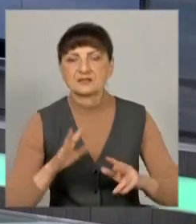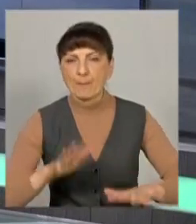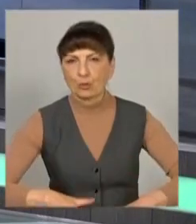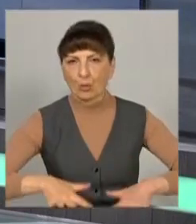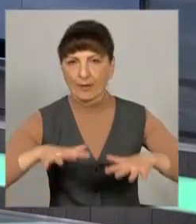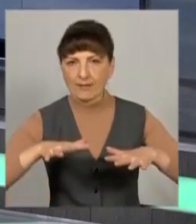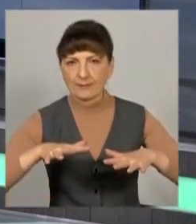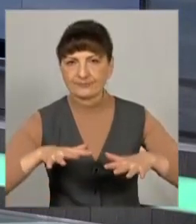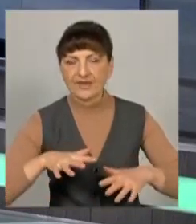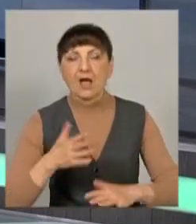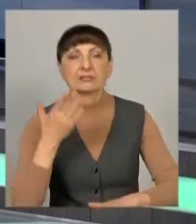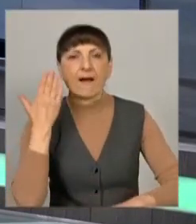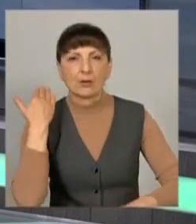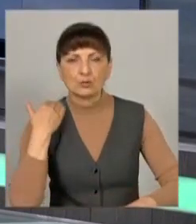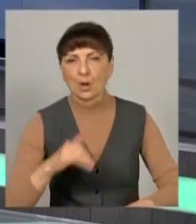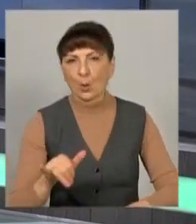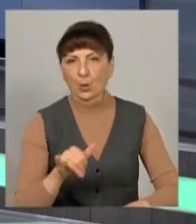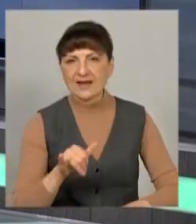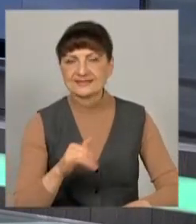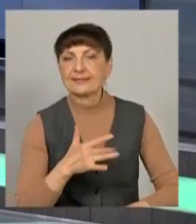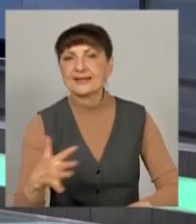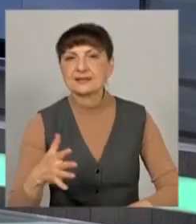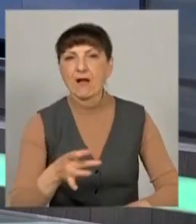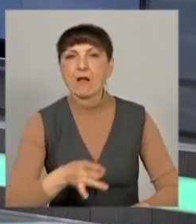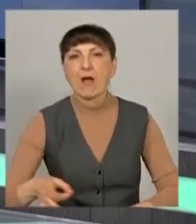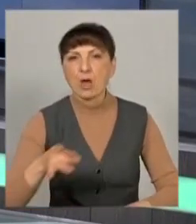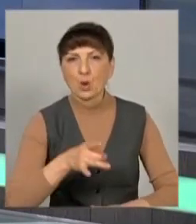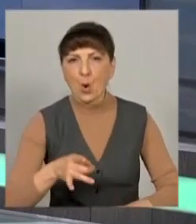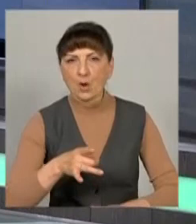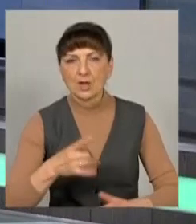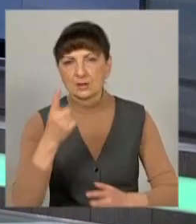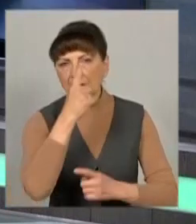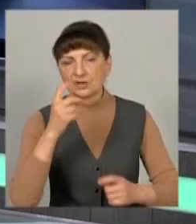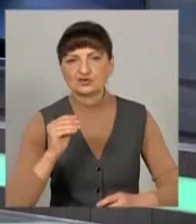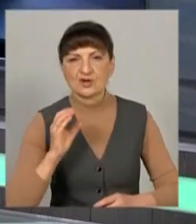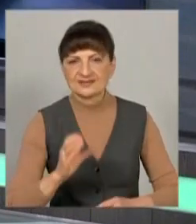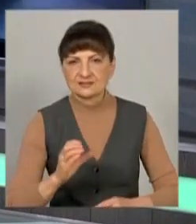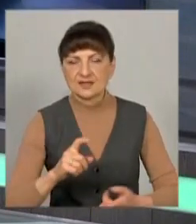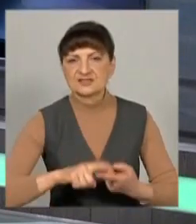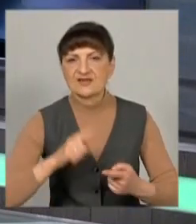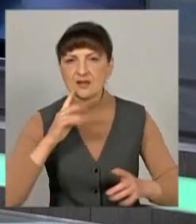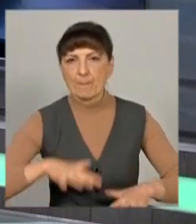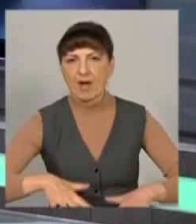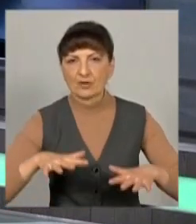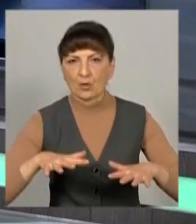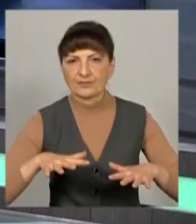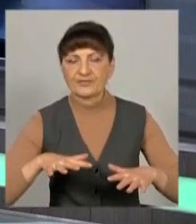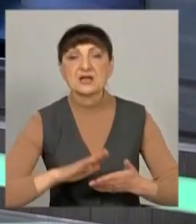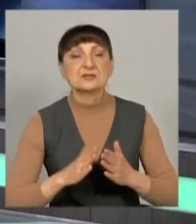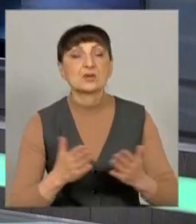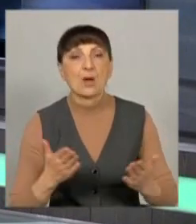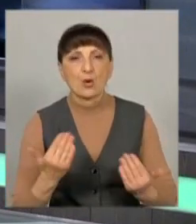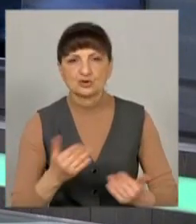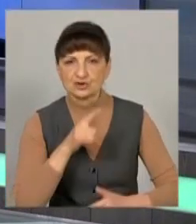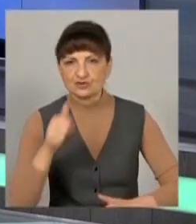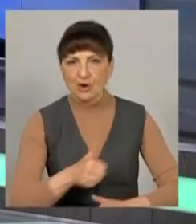подтоплений. Напомню, накануне в Уральске и нескольких районах региона объявили чрезвычайное положение из-за паводков. Какова ситуация к